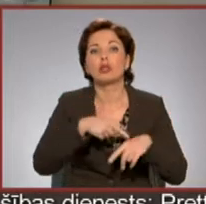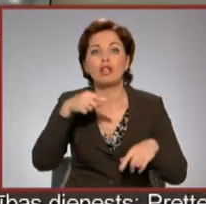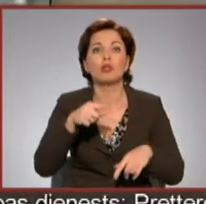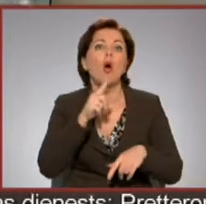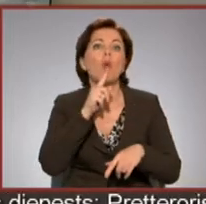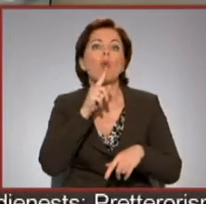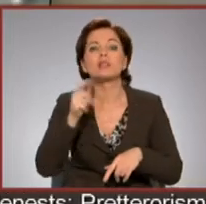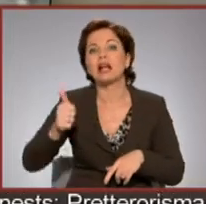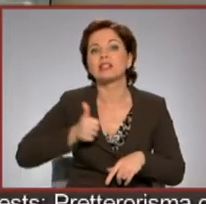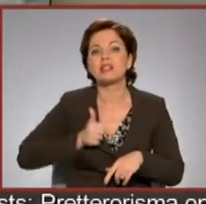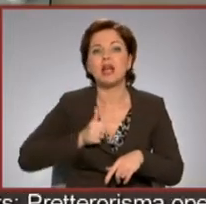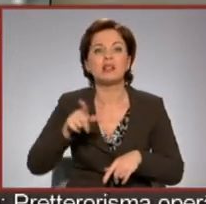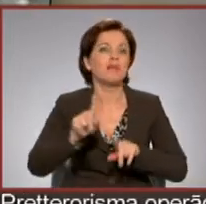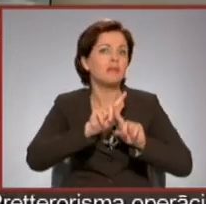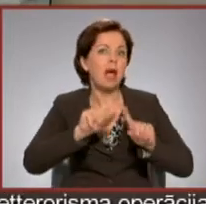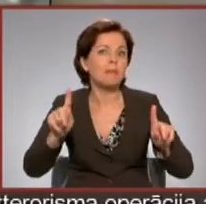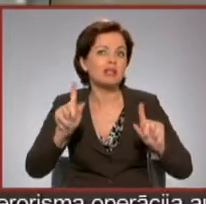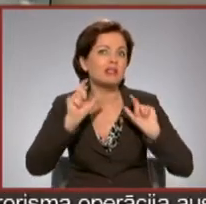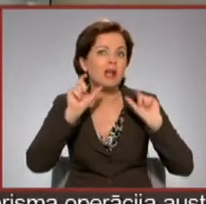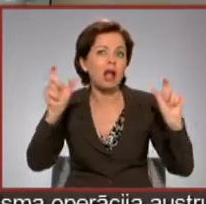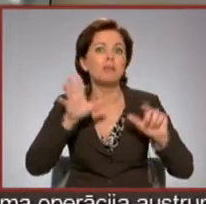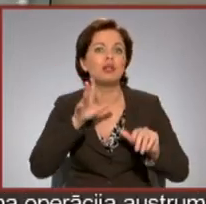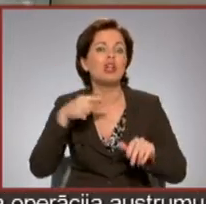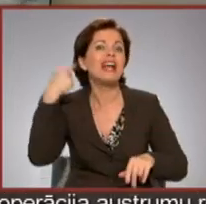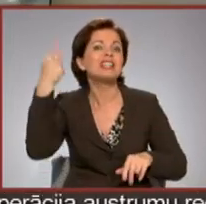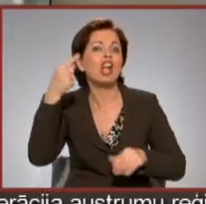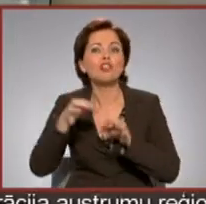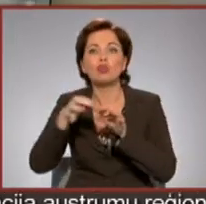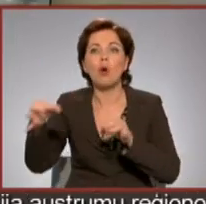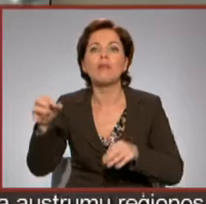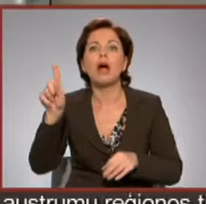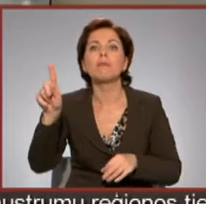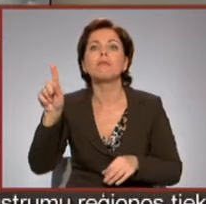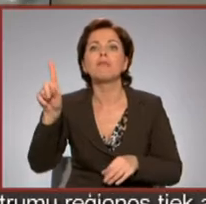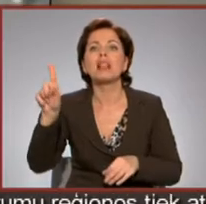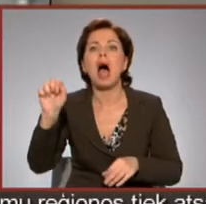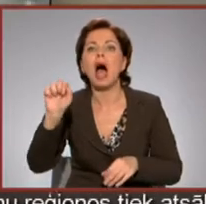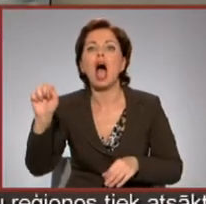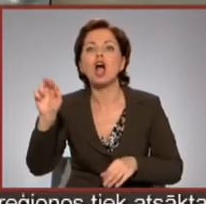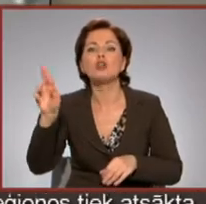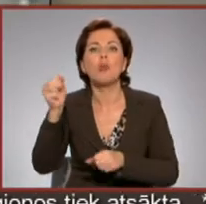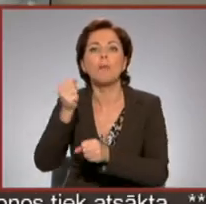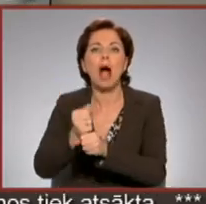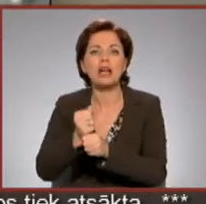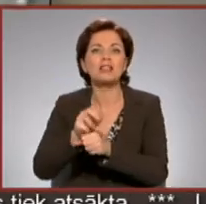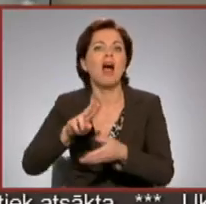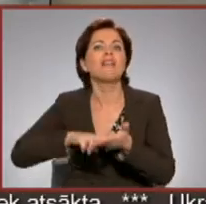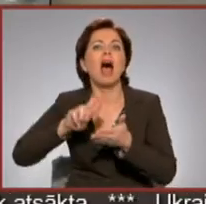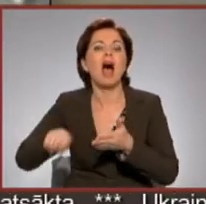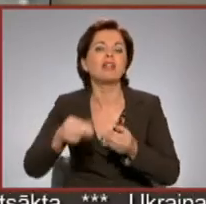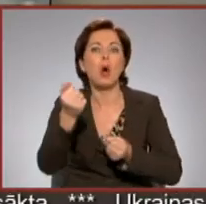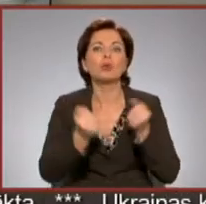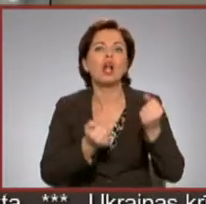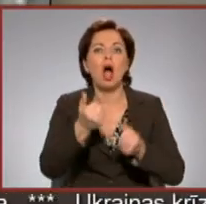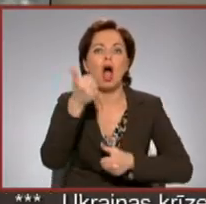Klusā sestdiena neparasti skaļi bijusi Strenču novada Plāņu pagastā. Nelegāli dragreisa laikā kāds iereibis autovadītājs izbraucis trasē un